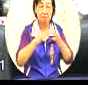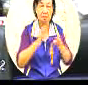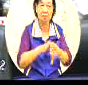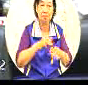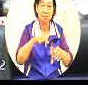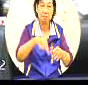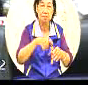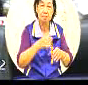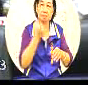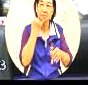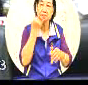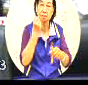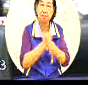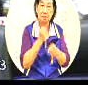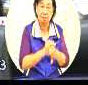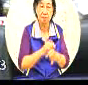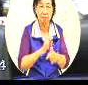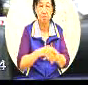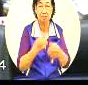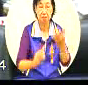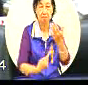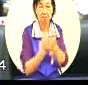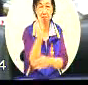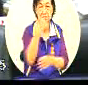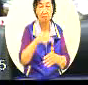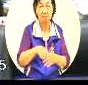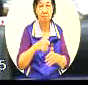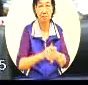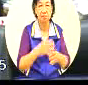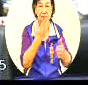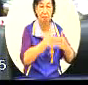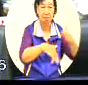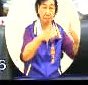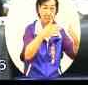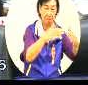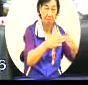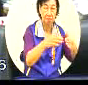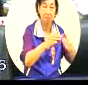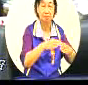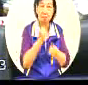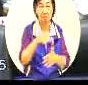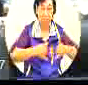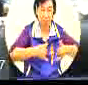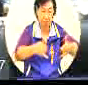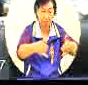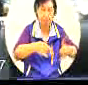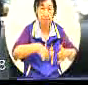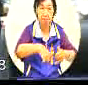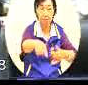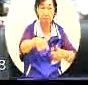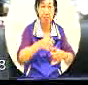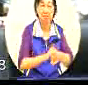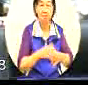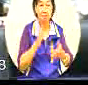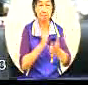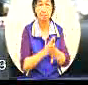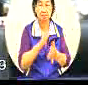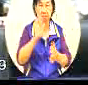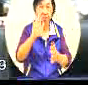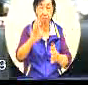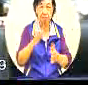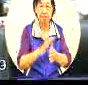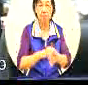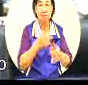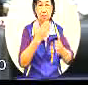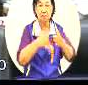在哪里，都只有在学校周边，对吗市长？目前是这样。所以市长未来通学步道部分，我们愿意